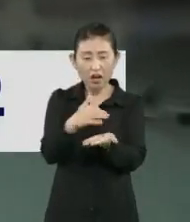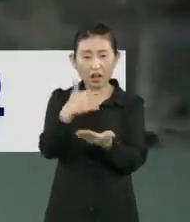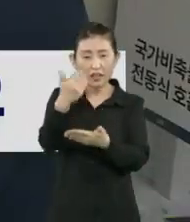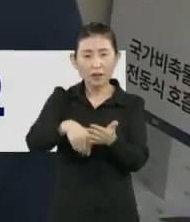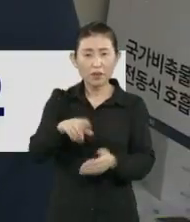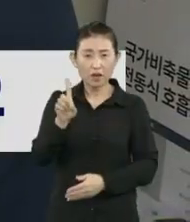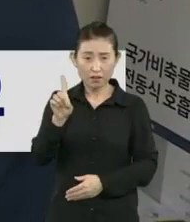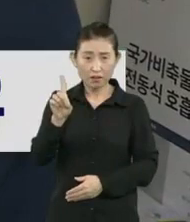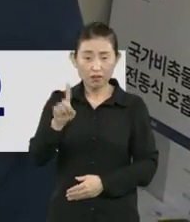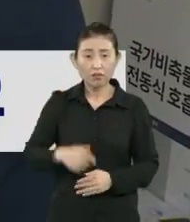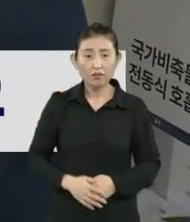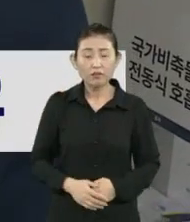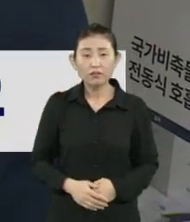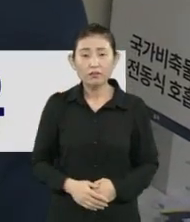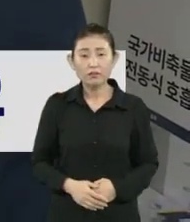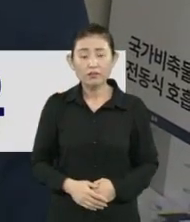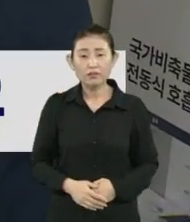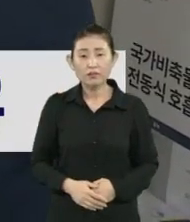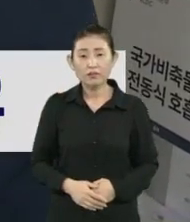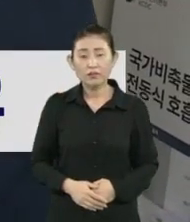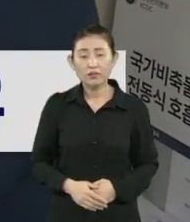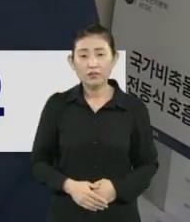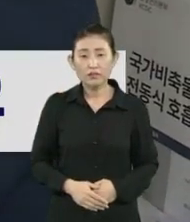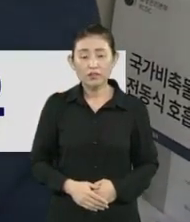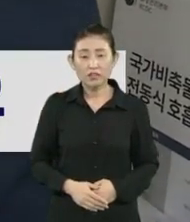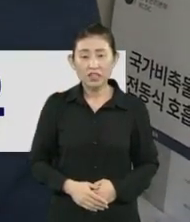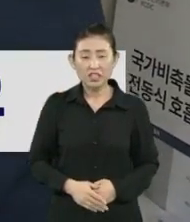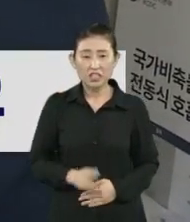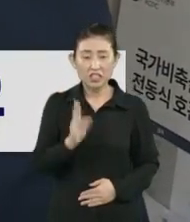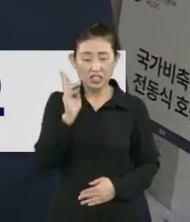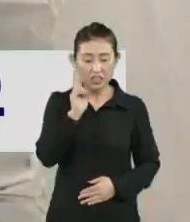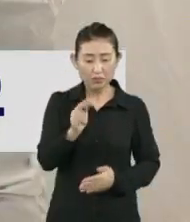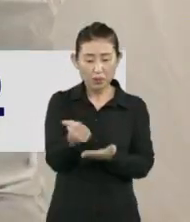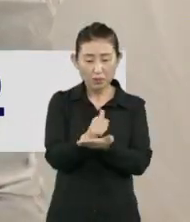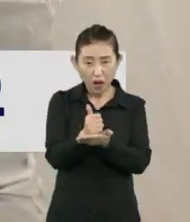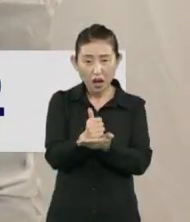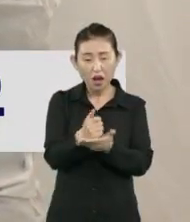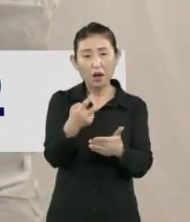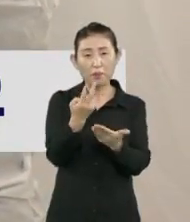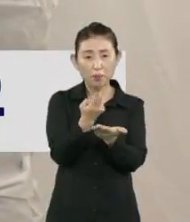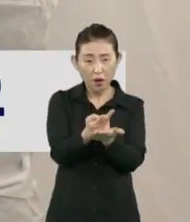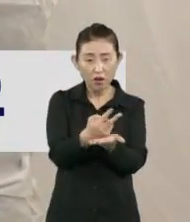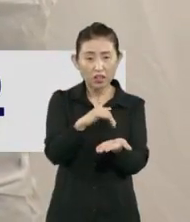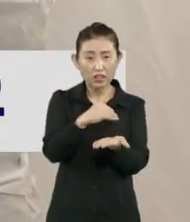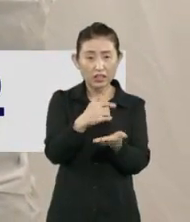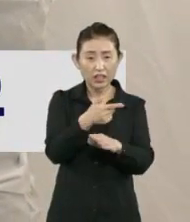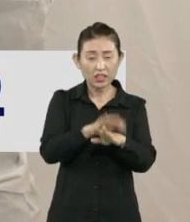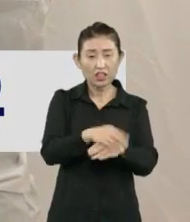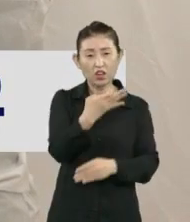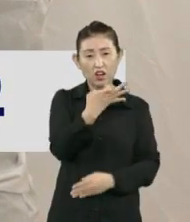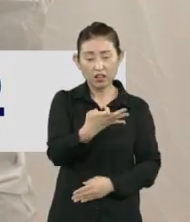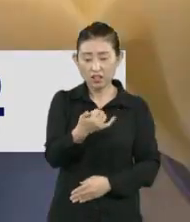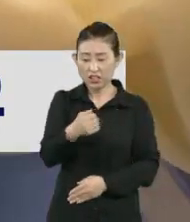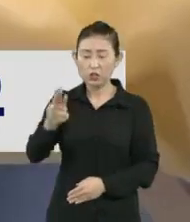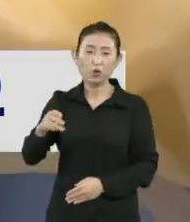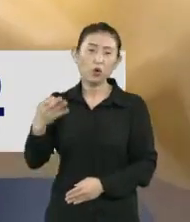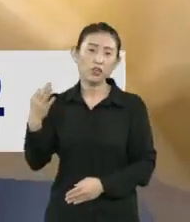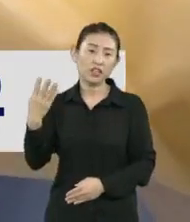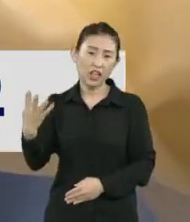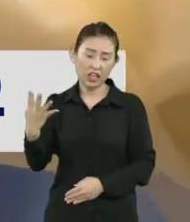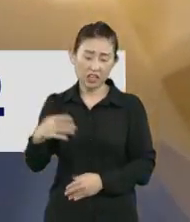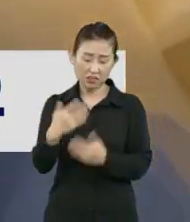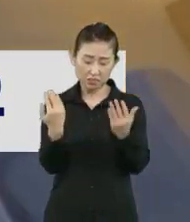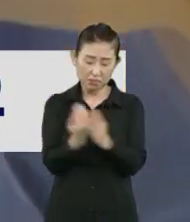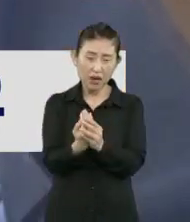드러났습니다 중앙 사고 수습 본부에 따르면 중증환자 전담 병상 은 대전은 절 되게 세종은 4개 모두